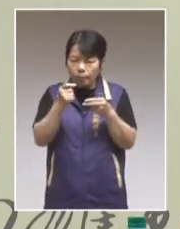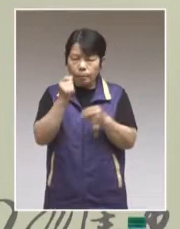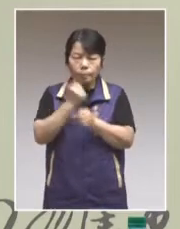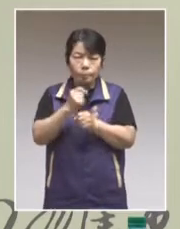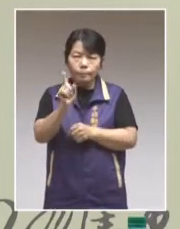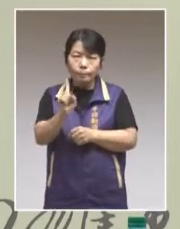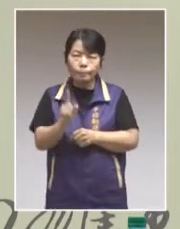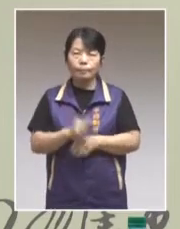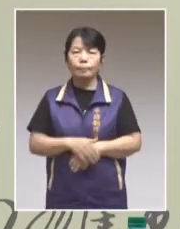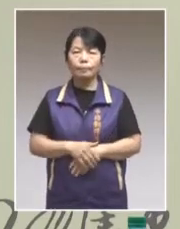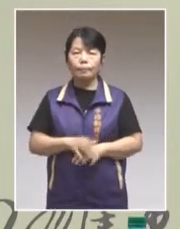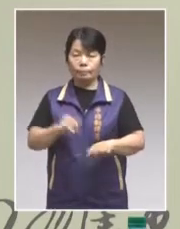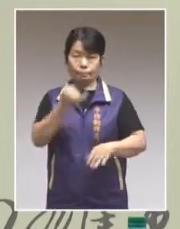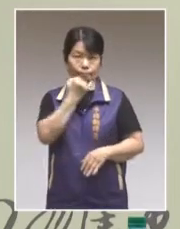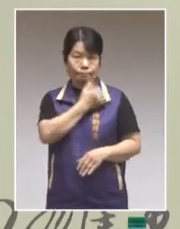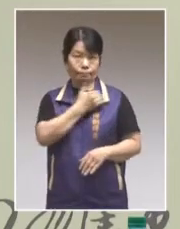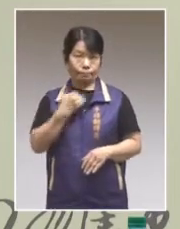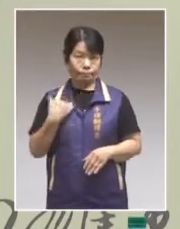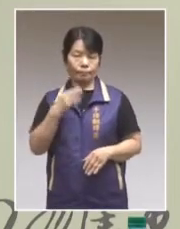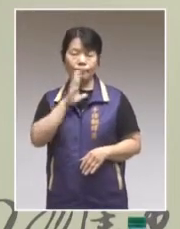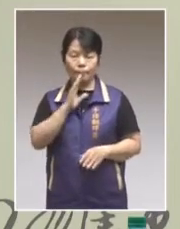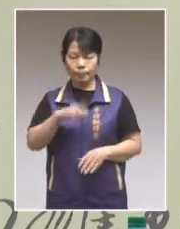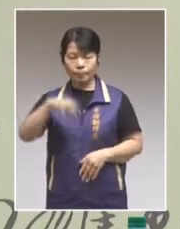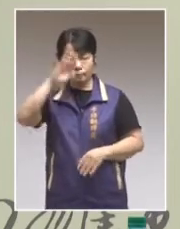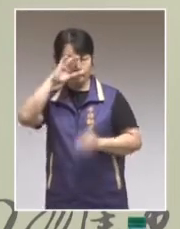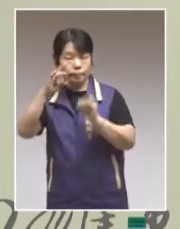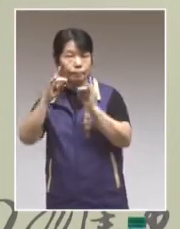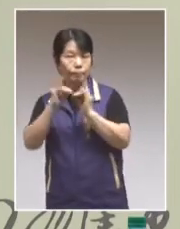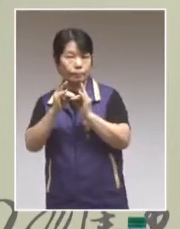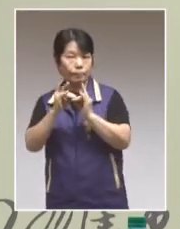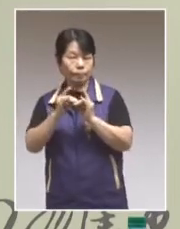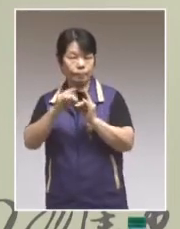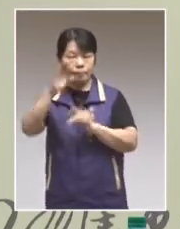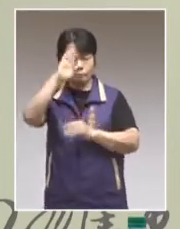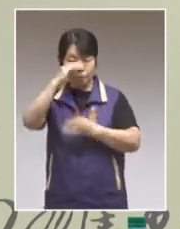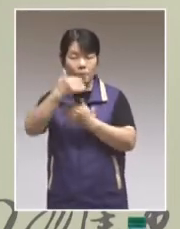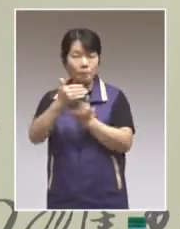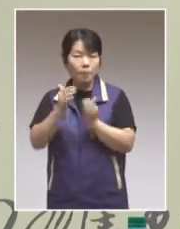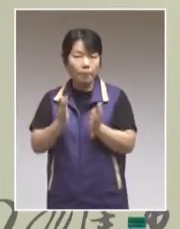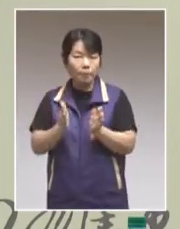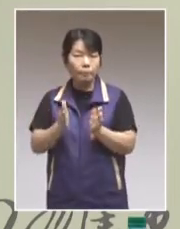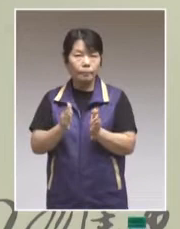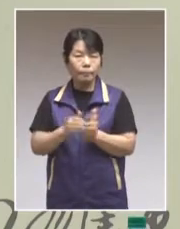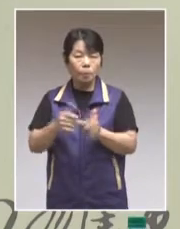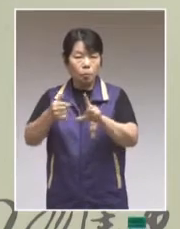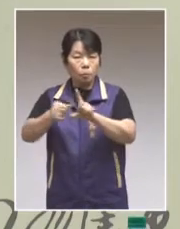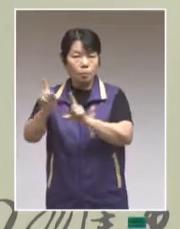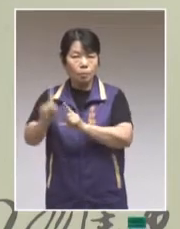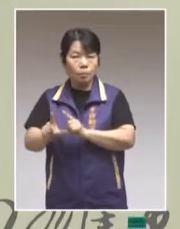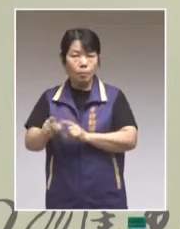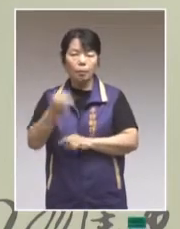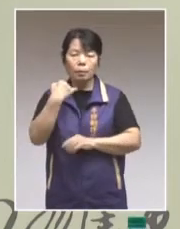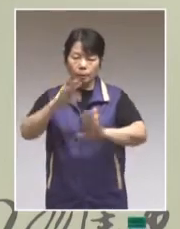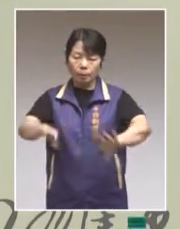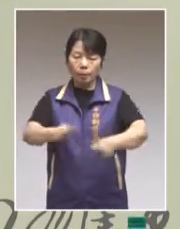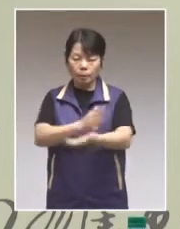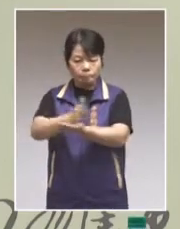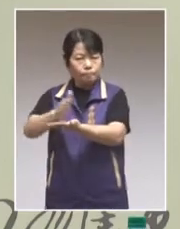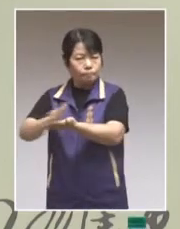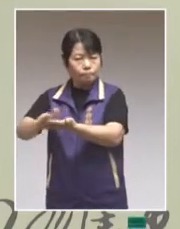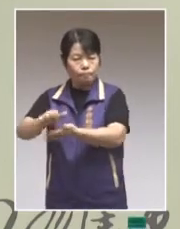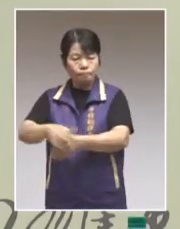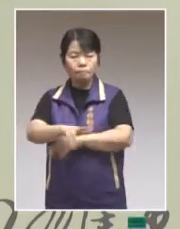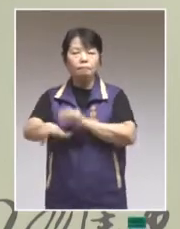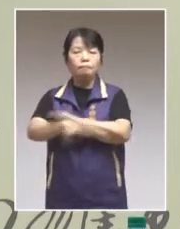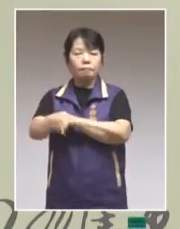说那你可能哪一个病床，哪一个病房，哪一个病房区，那这些随时可以清空的，来做